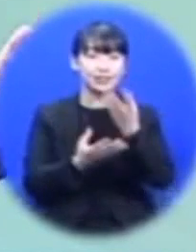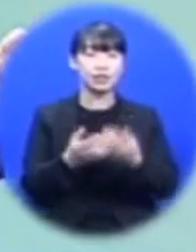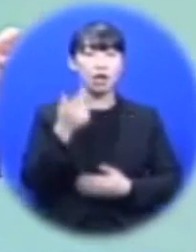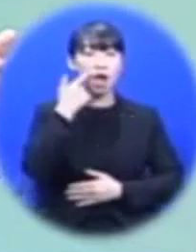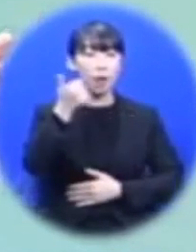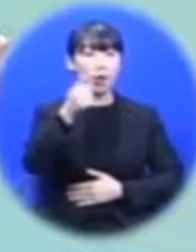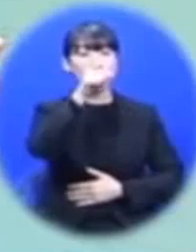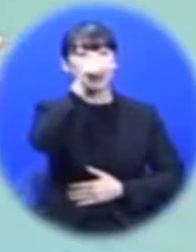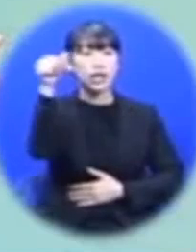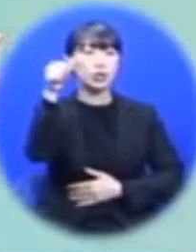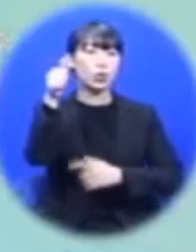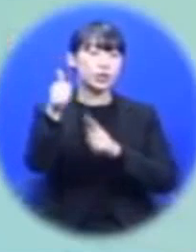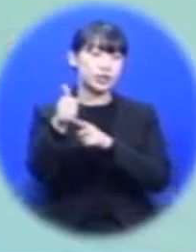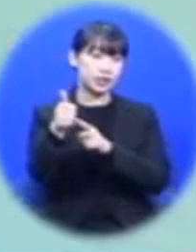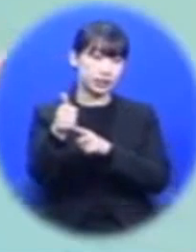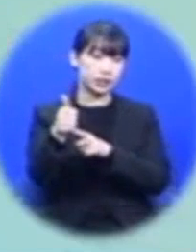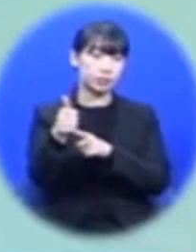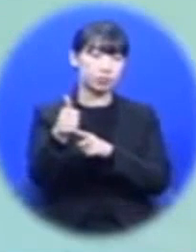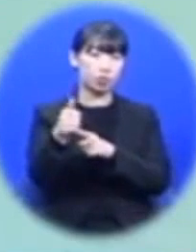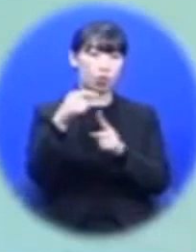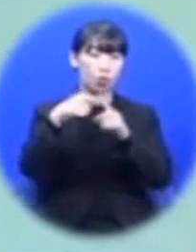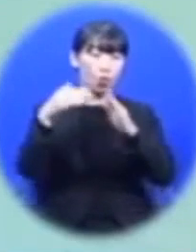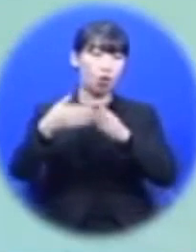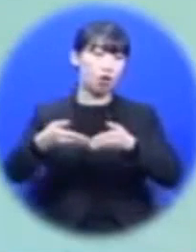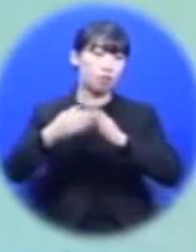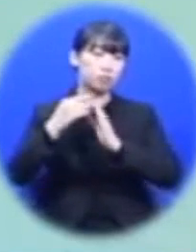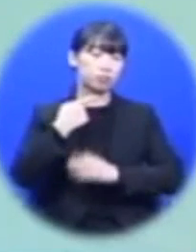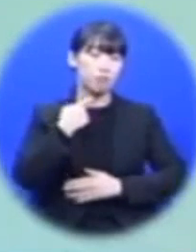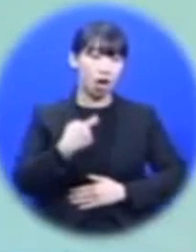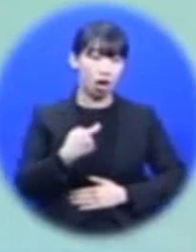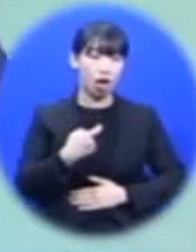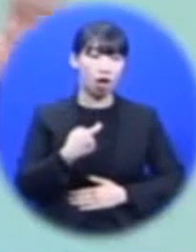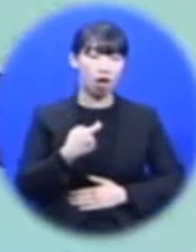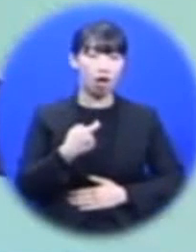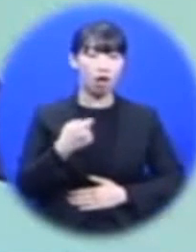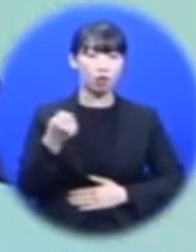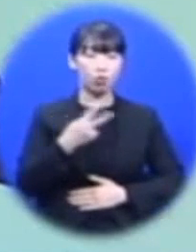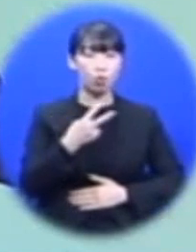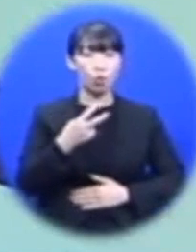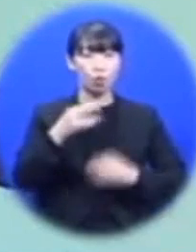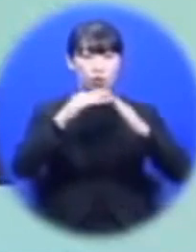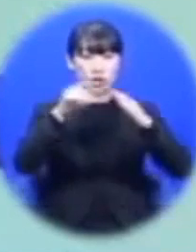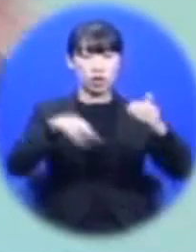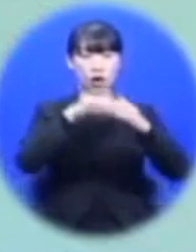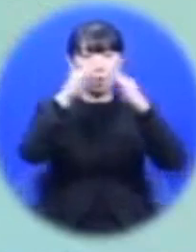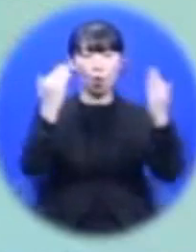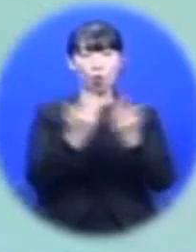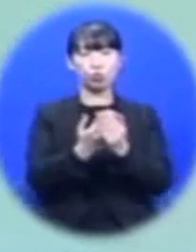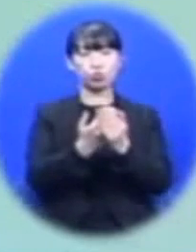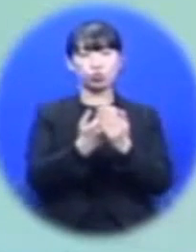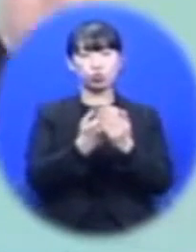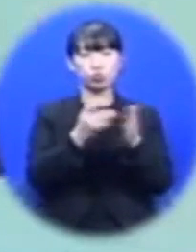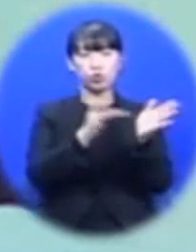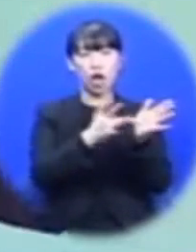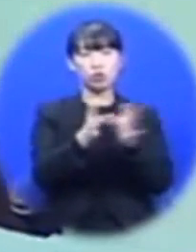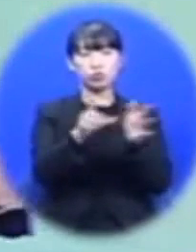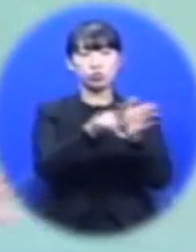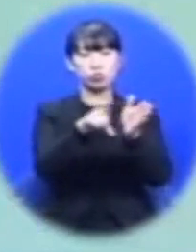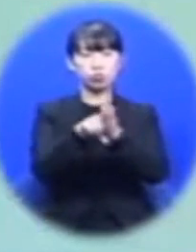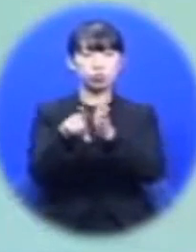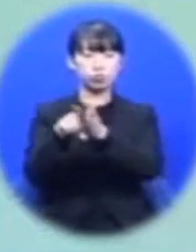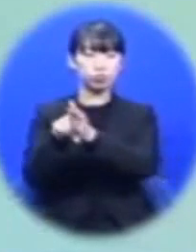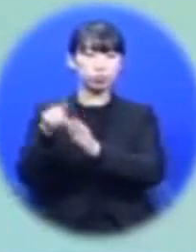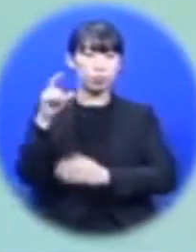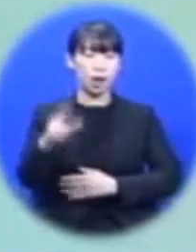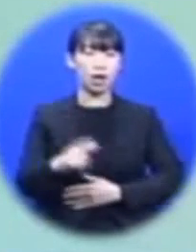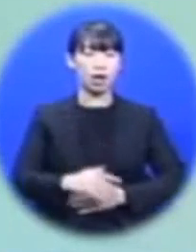지으신 분입니다 대단한 헌신적인 분이고 집안이 다 예수 잘 믿는 집안이 일가 친척 다 예수 잘 믿고